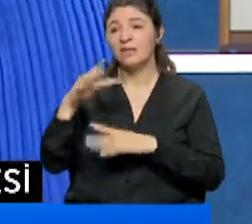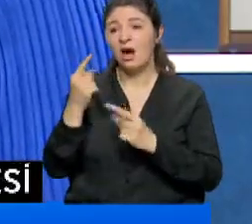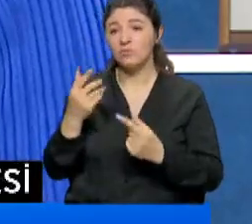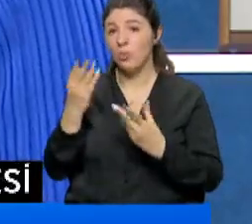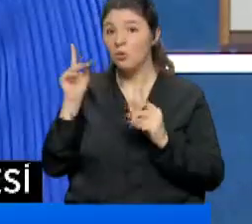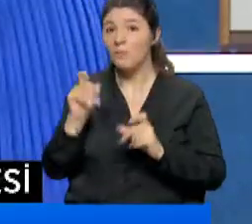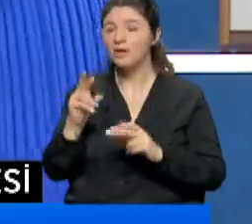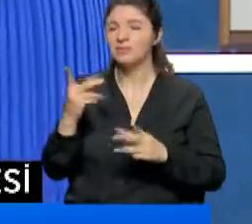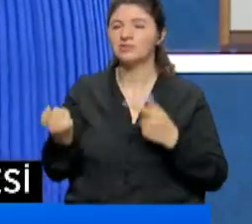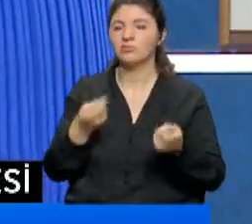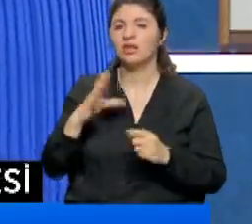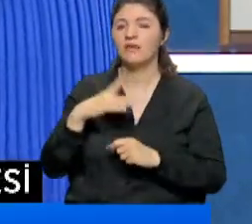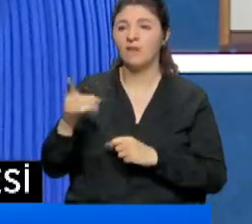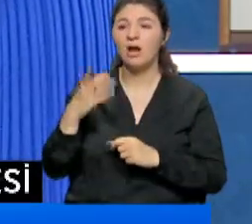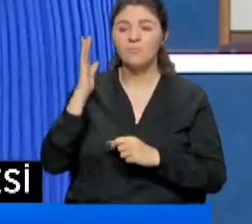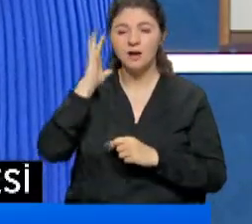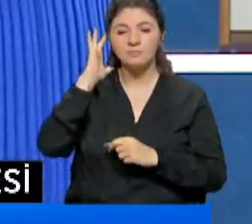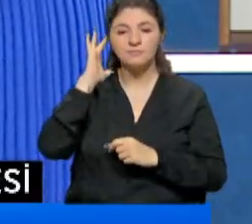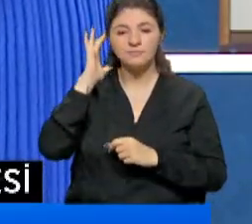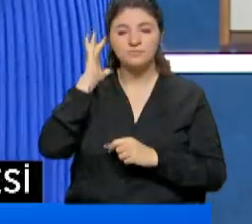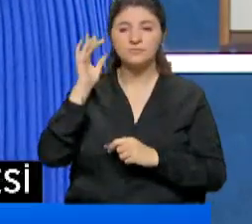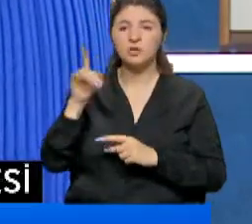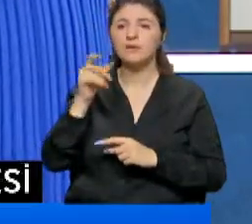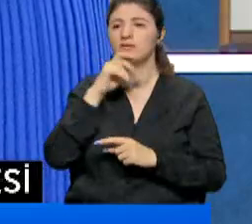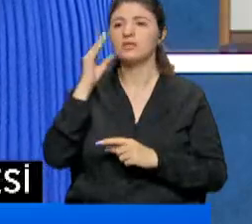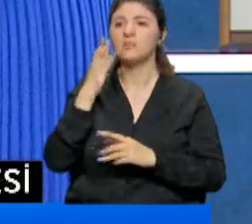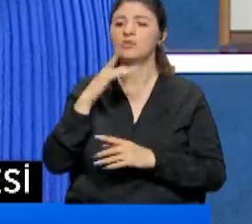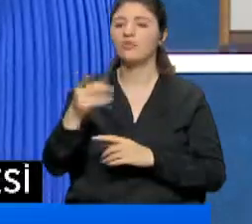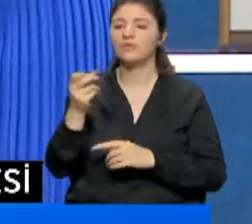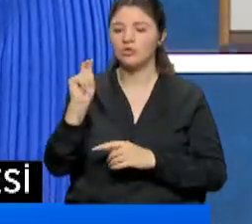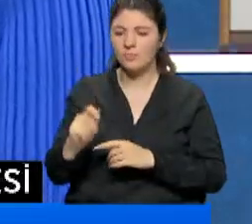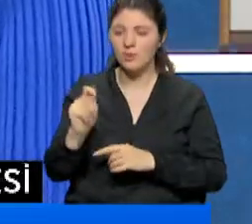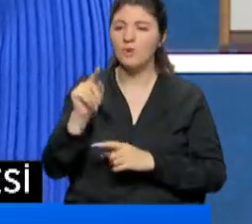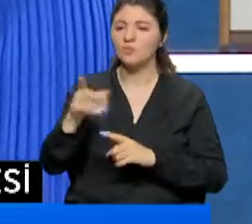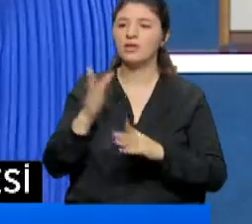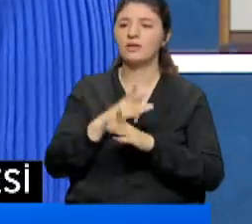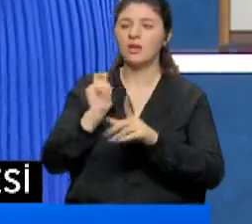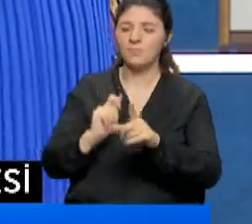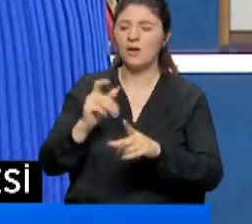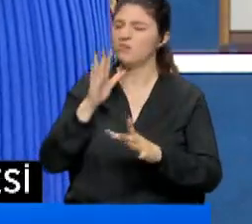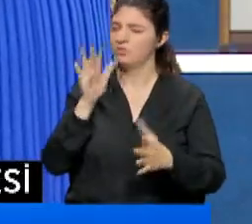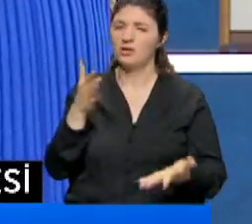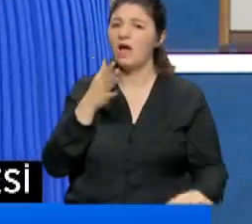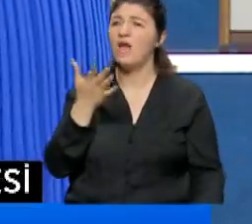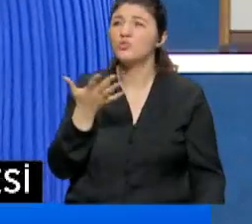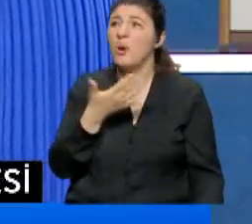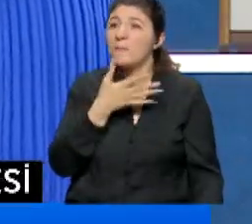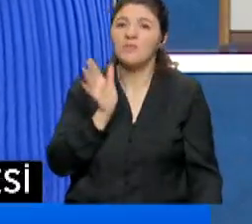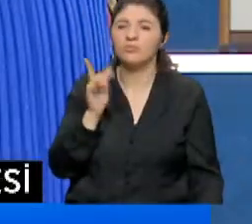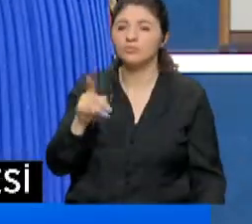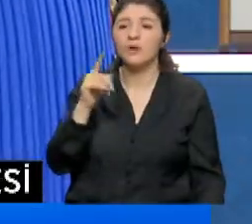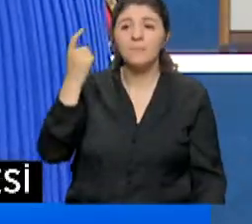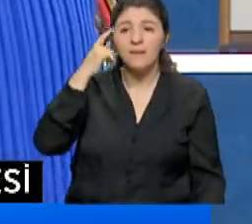azaltabiliriz bir çalışıyor Evet ama hani şöyle bir yanlış anlama yok şu virüs yapıyor bu neden yapıyor henüz bilmiyoruz bu